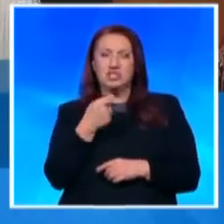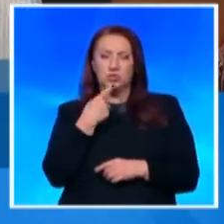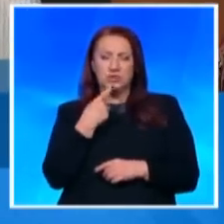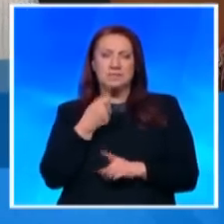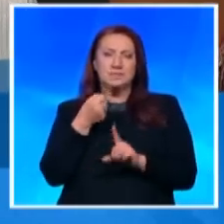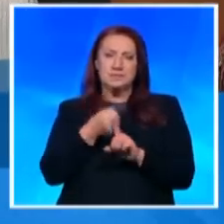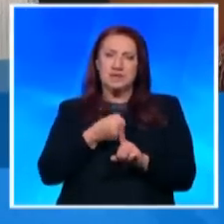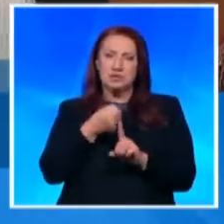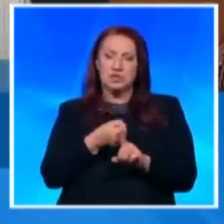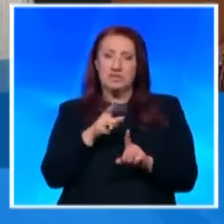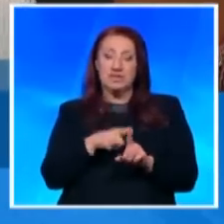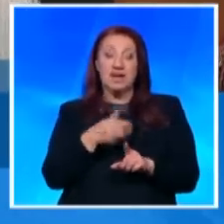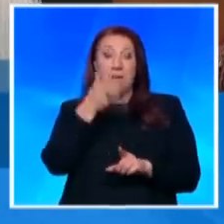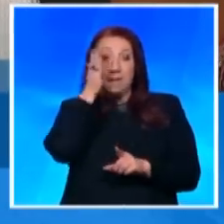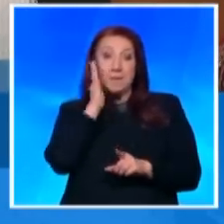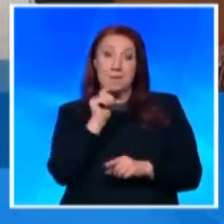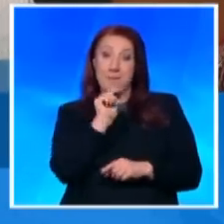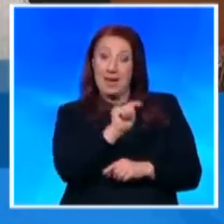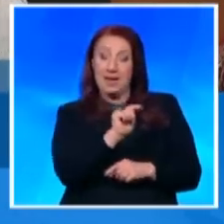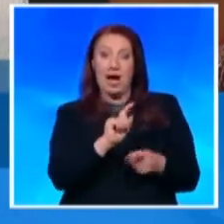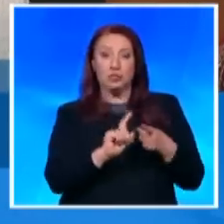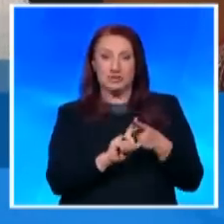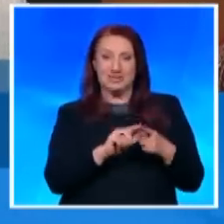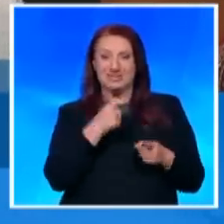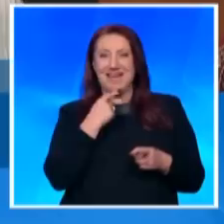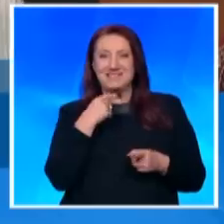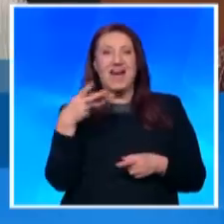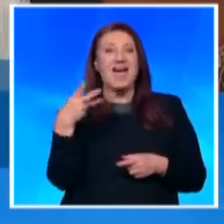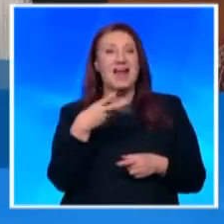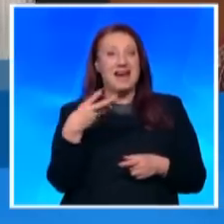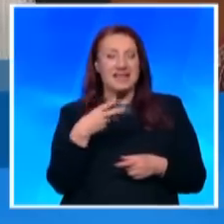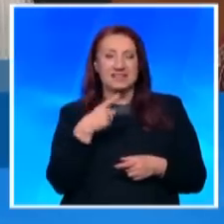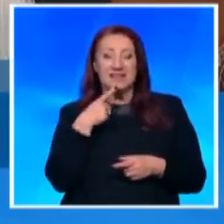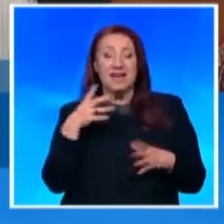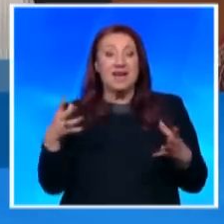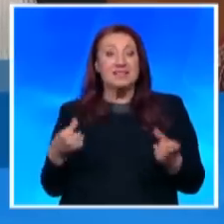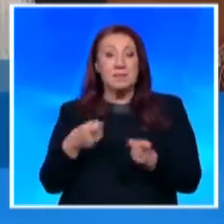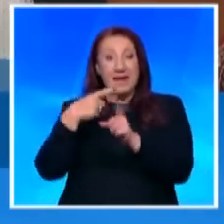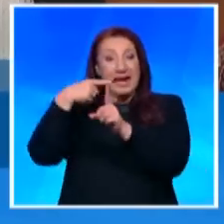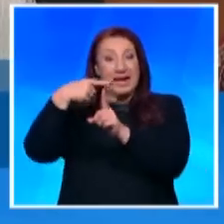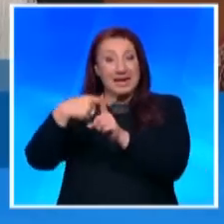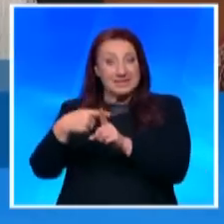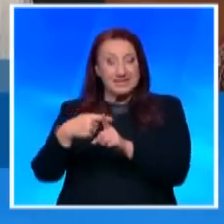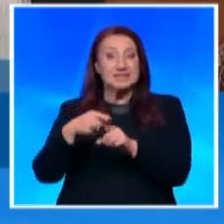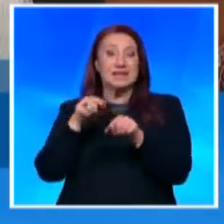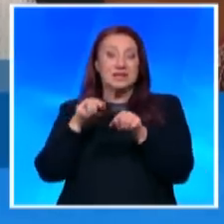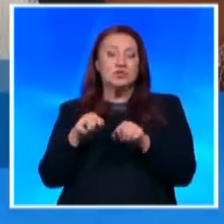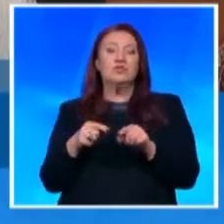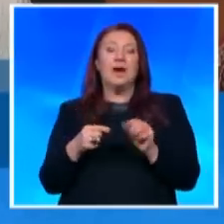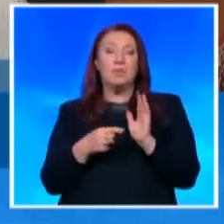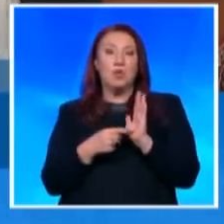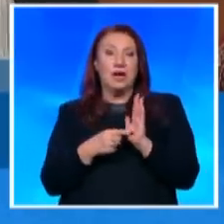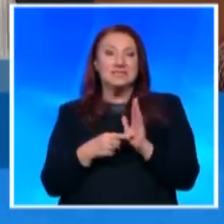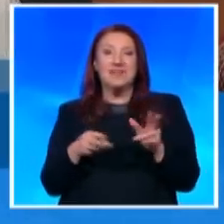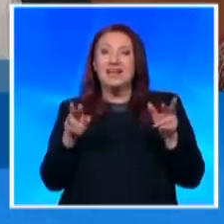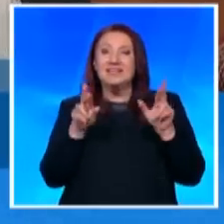настояване на майката на Константин Елена, кръстът е намерен на хълма Голгота и символизира именно това, надеждата